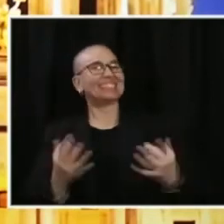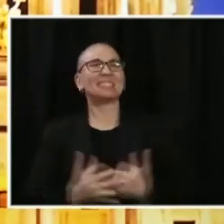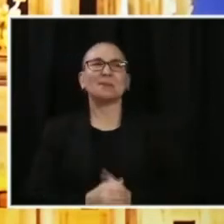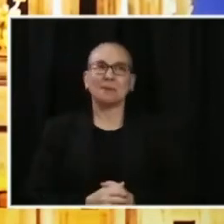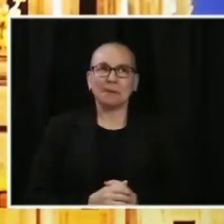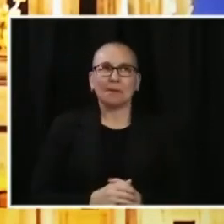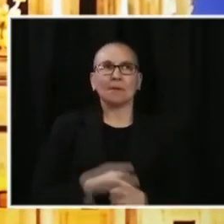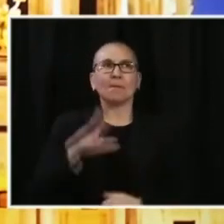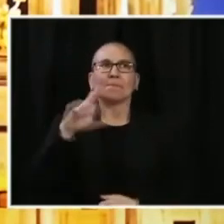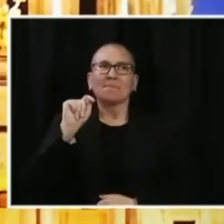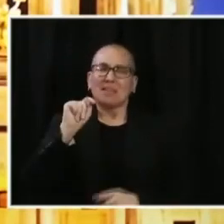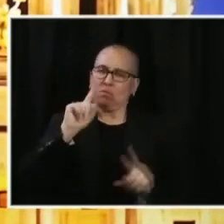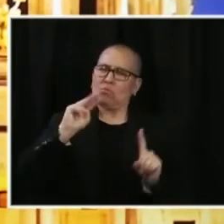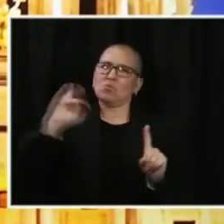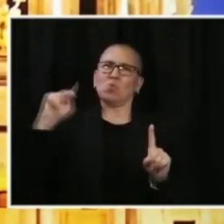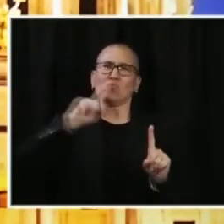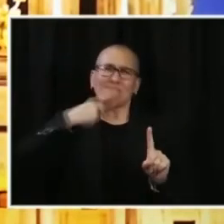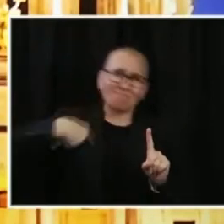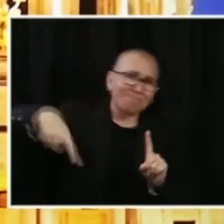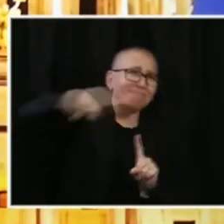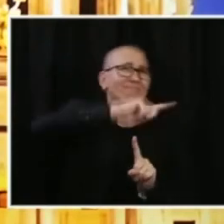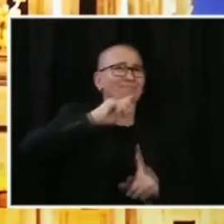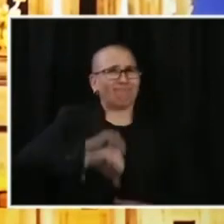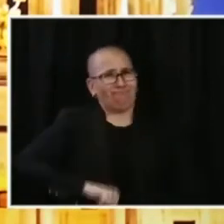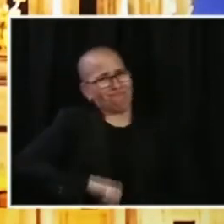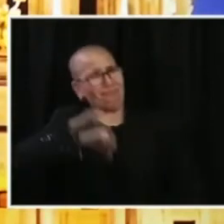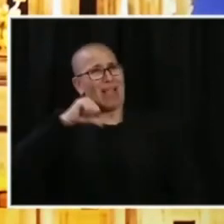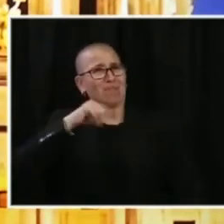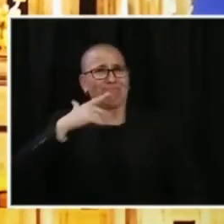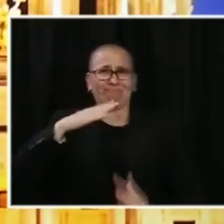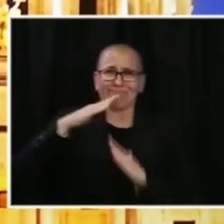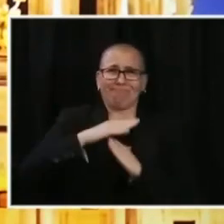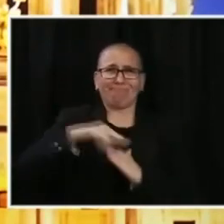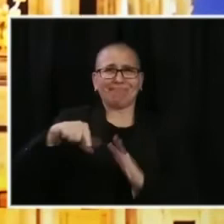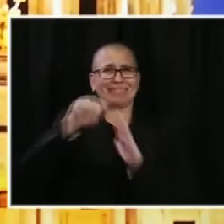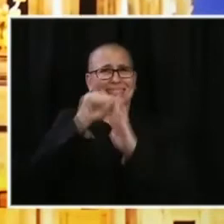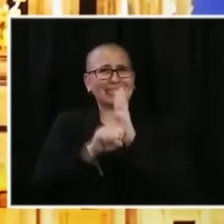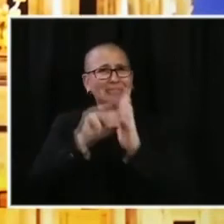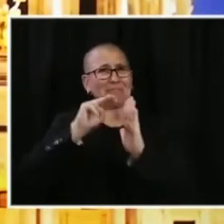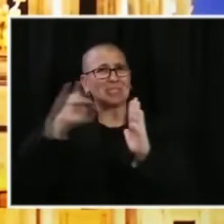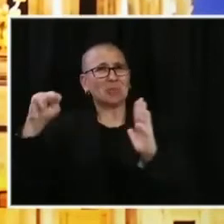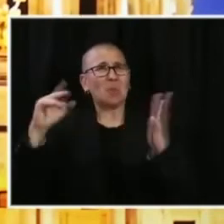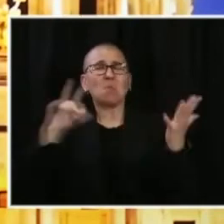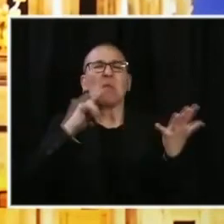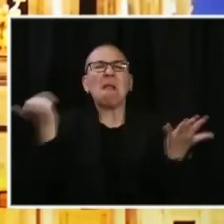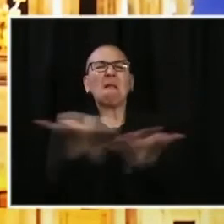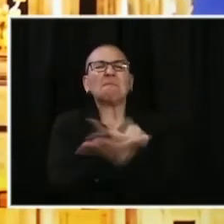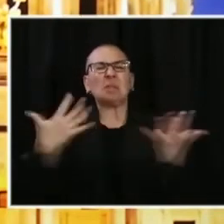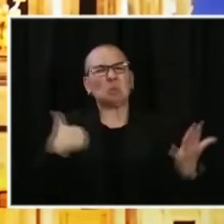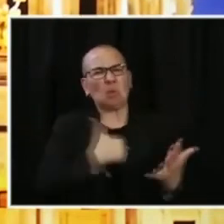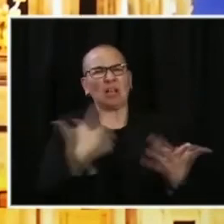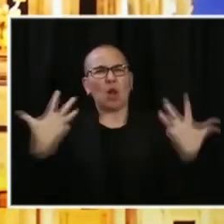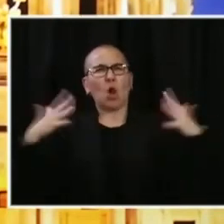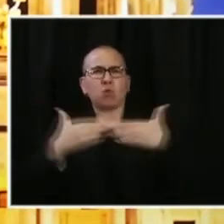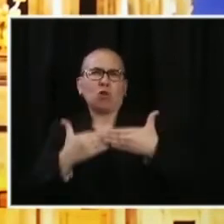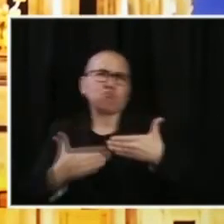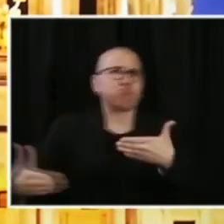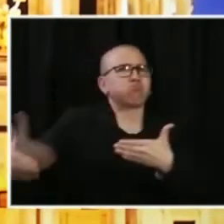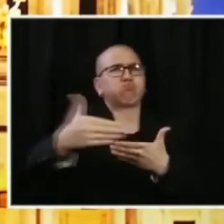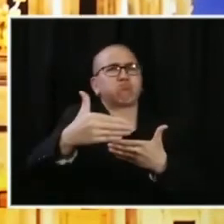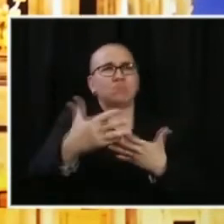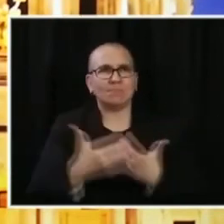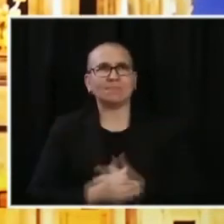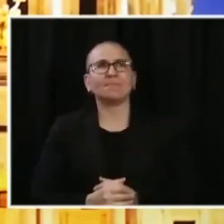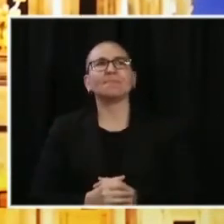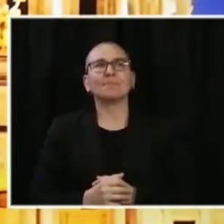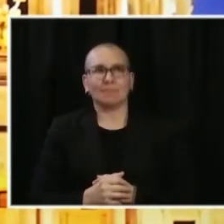lúc biết lúc sợi tông tôi ế. Anh thì ta là nó biết tông tôi bị. Bây giờ xã vô khỏi dùng sắp lại tôi được khỏi chạy không biết vô sư.